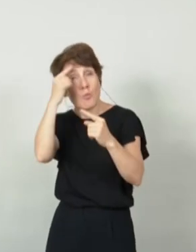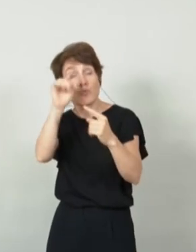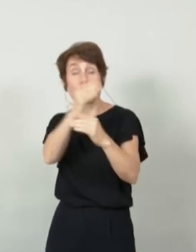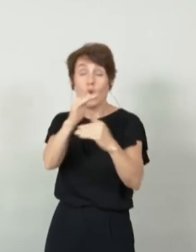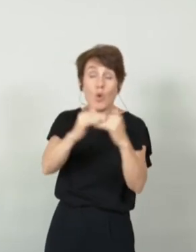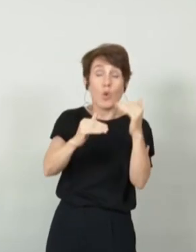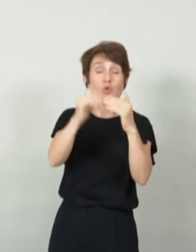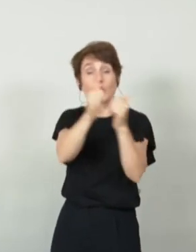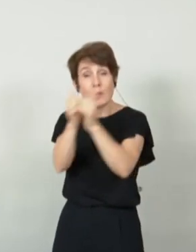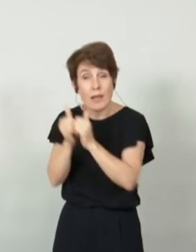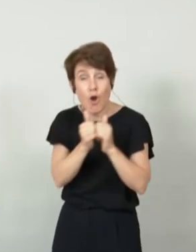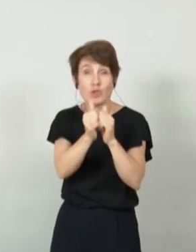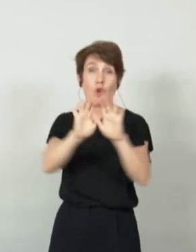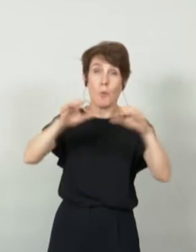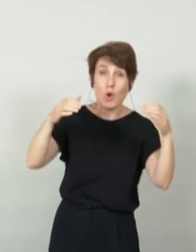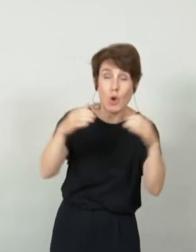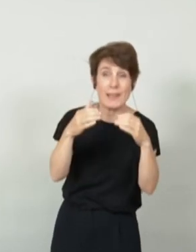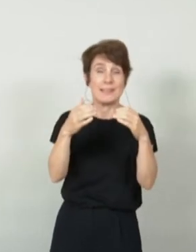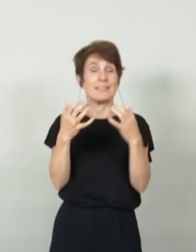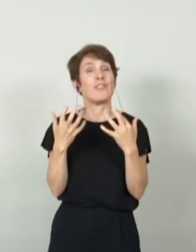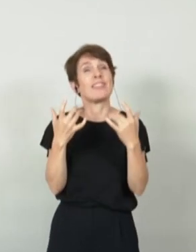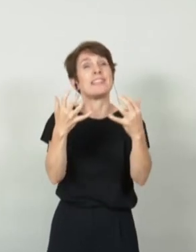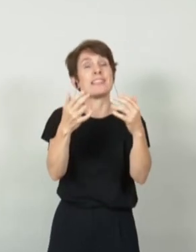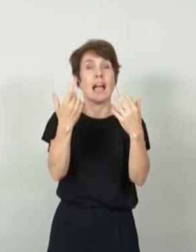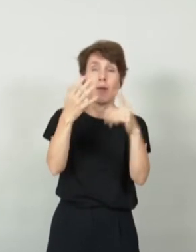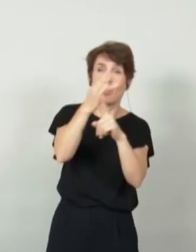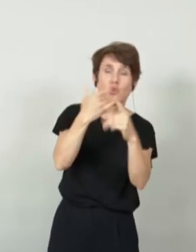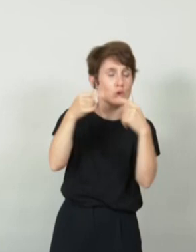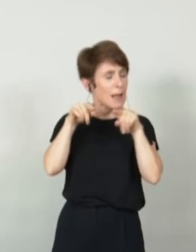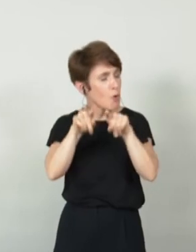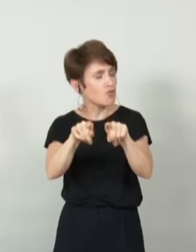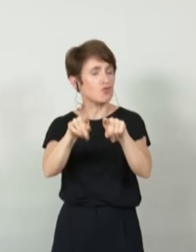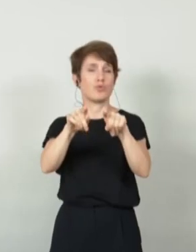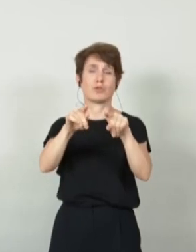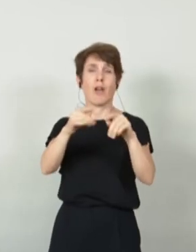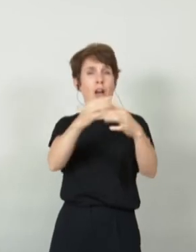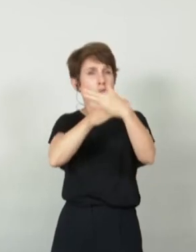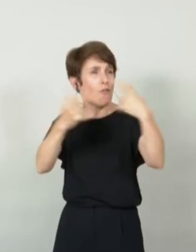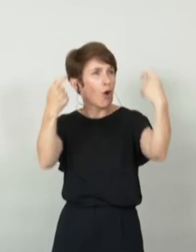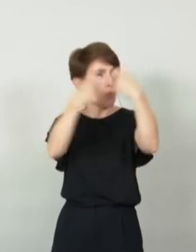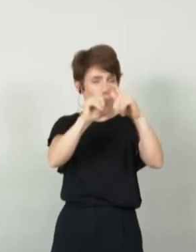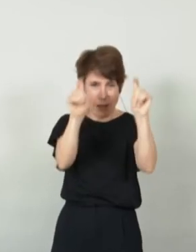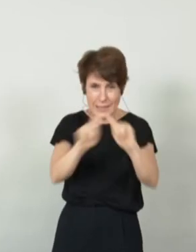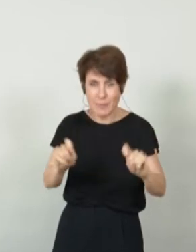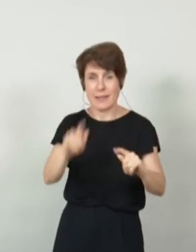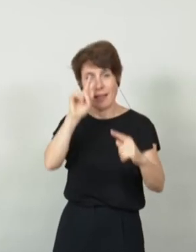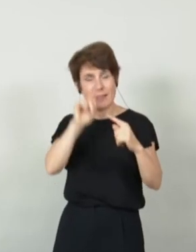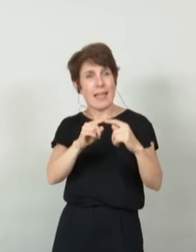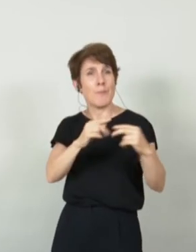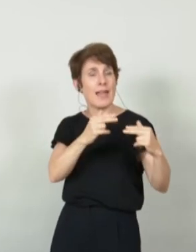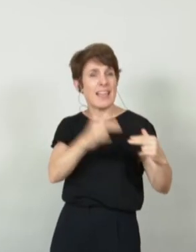collectif et désirable socialement juste et environnementalement soutenable à l'échelle locale comme international